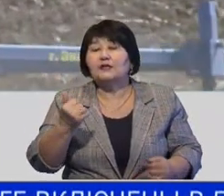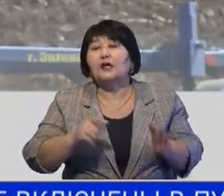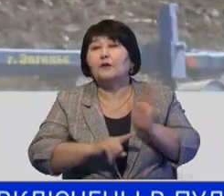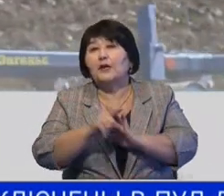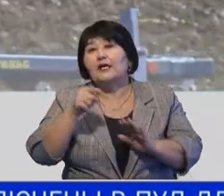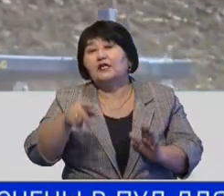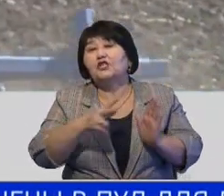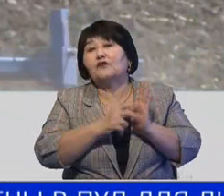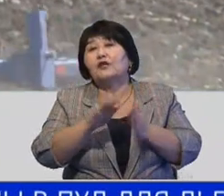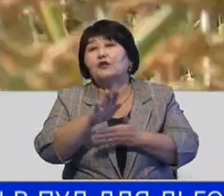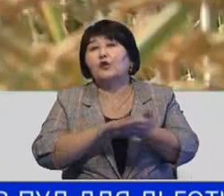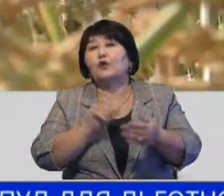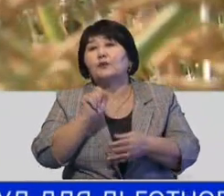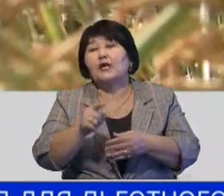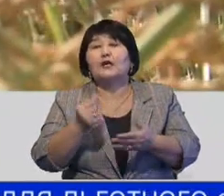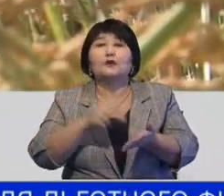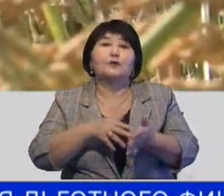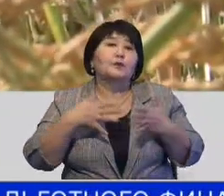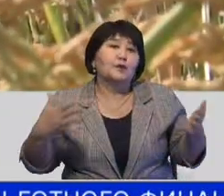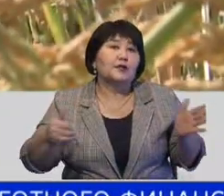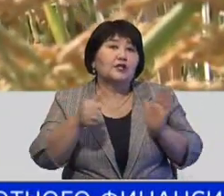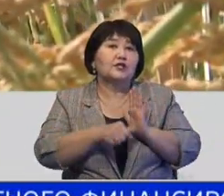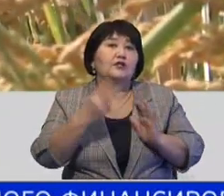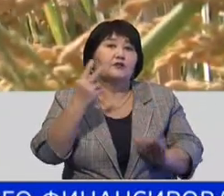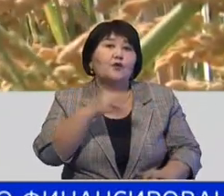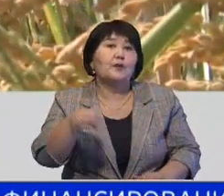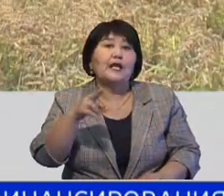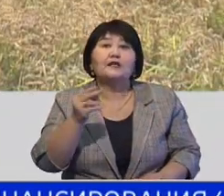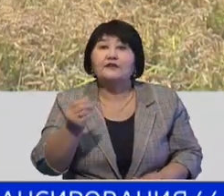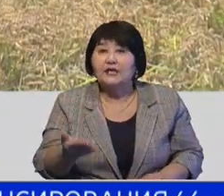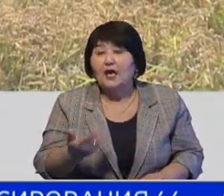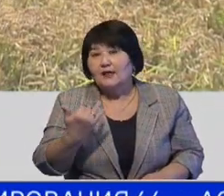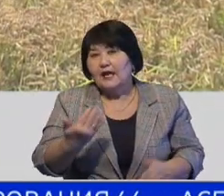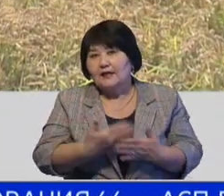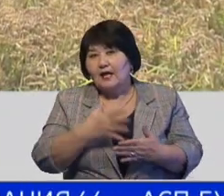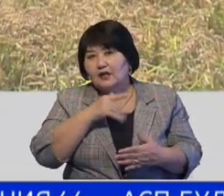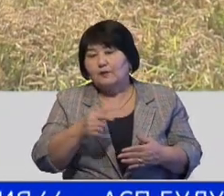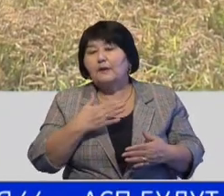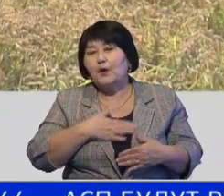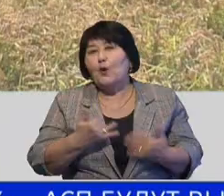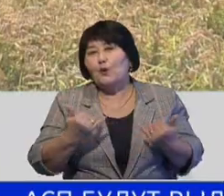поступило 1800 заявок на сумму свыше 62 миллиардов тенге. На данный момент